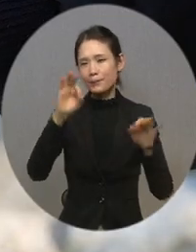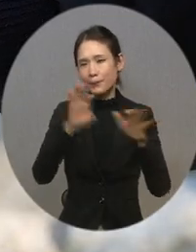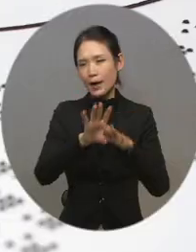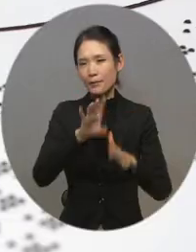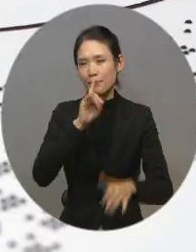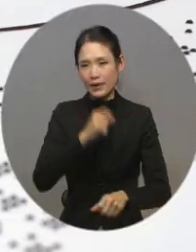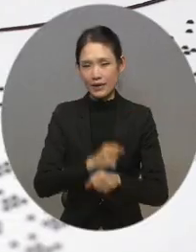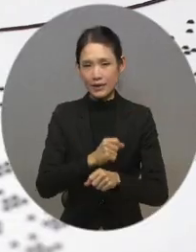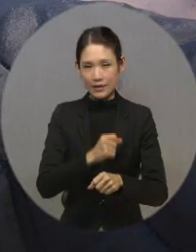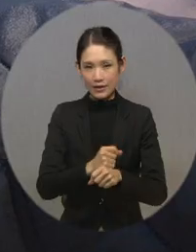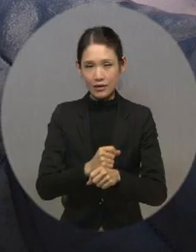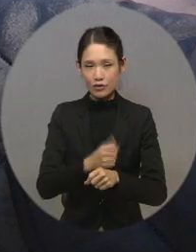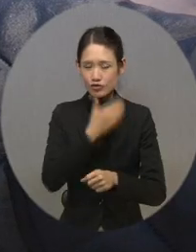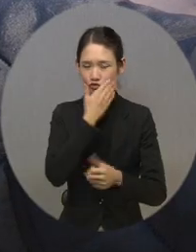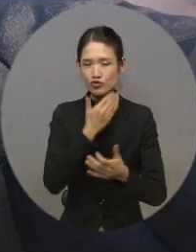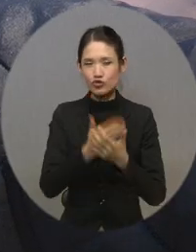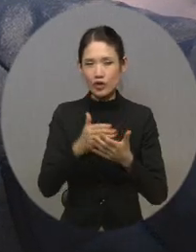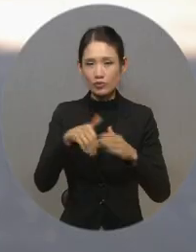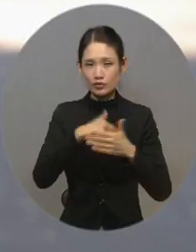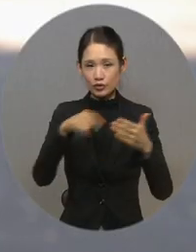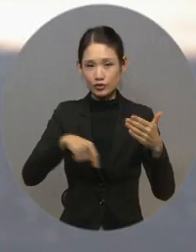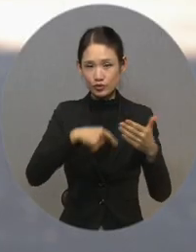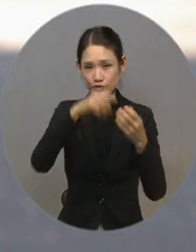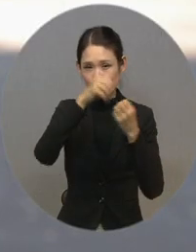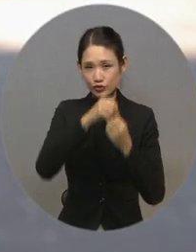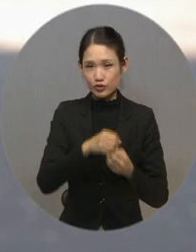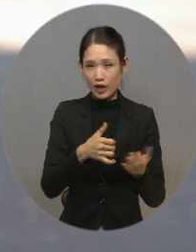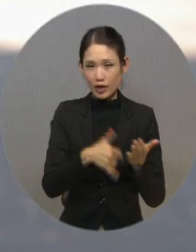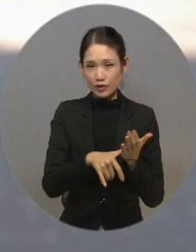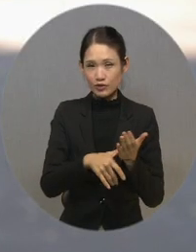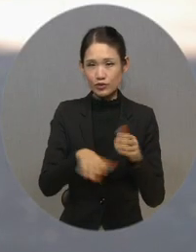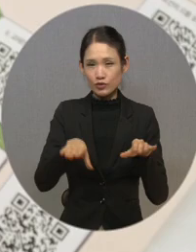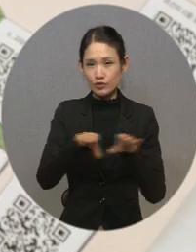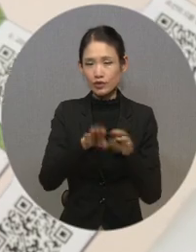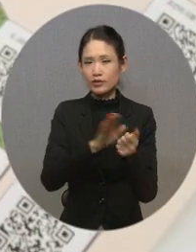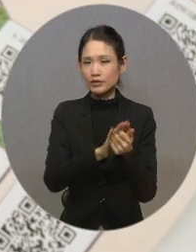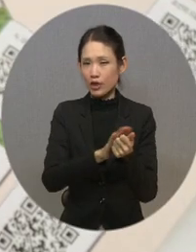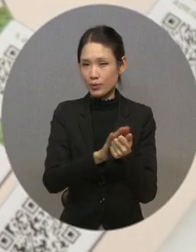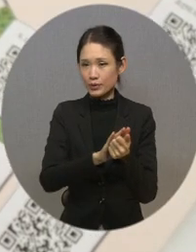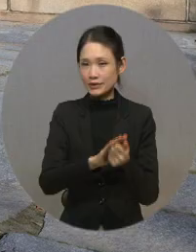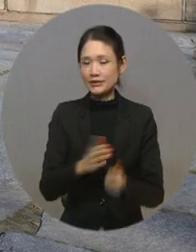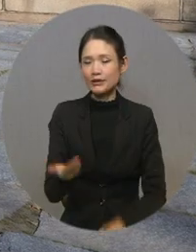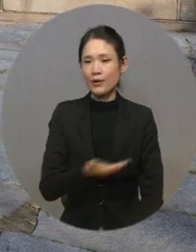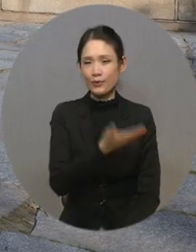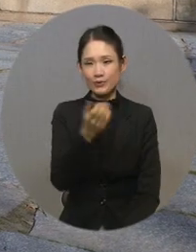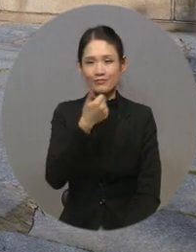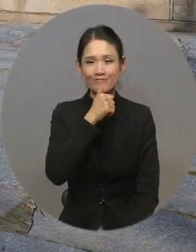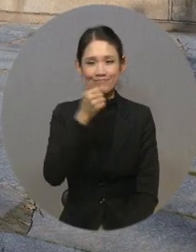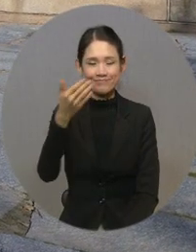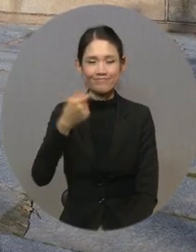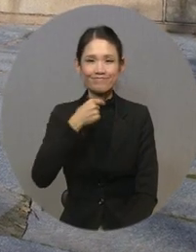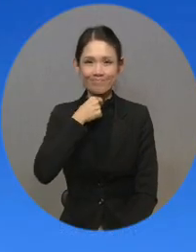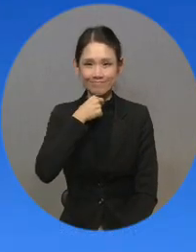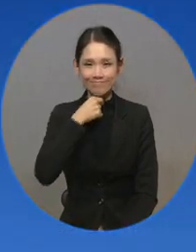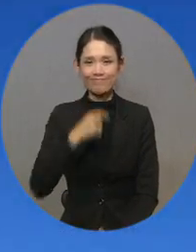오늘 귀중한 문화유산 속 배리어프리 시설과 서비스를 여러분에게 소개해드리려고